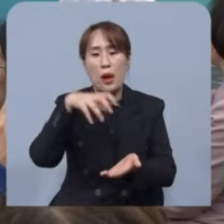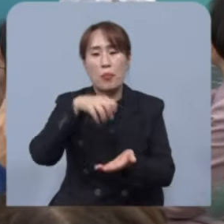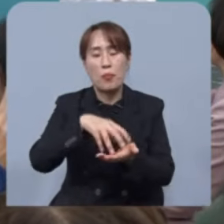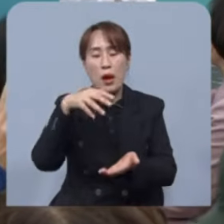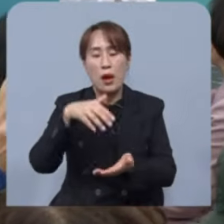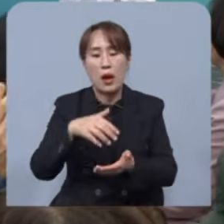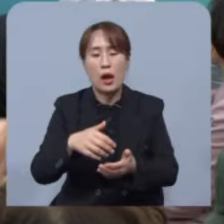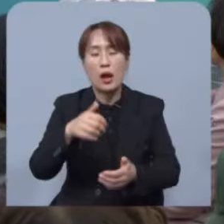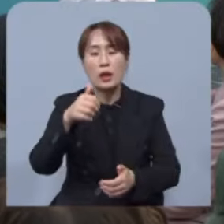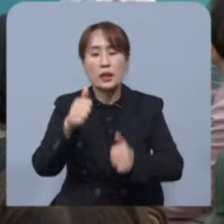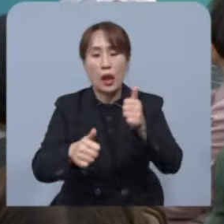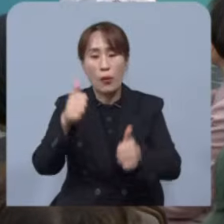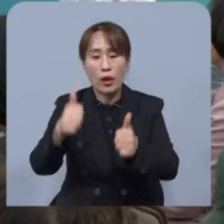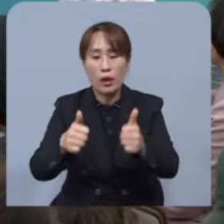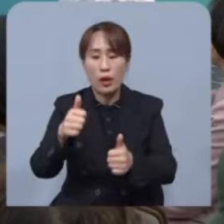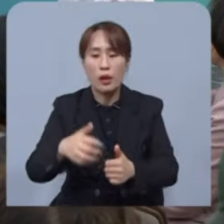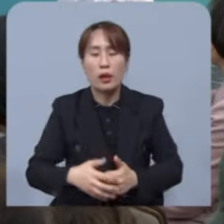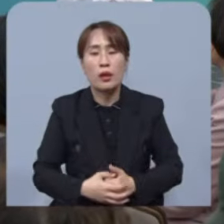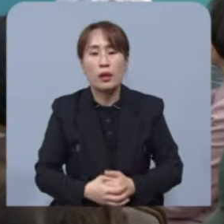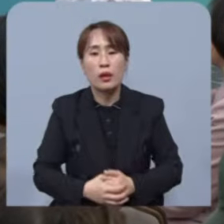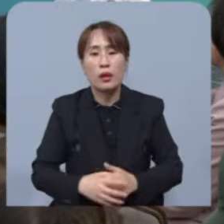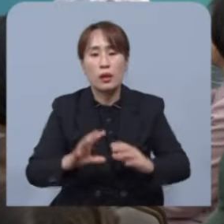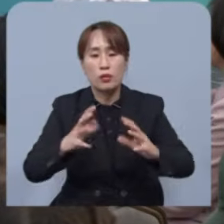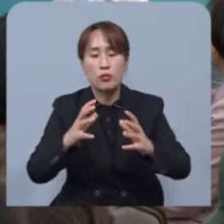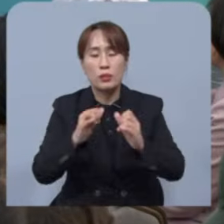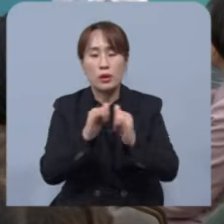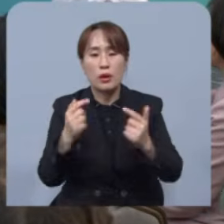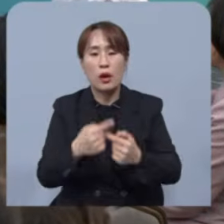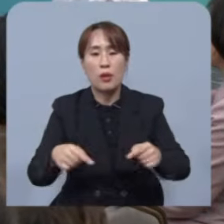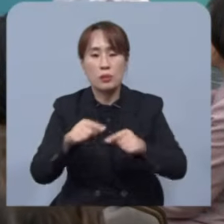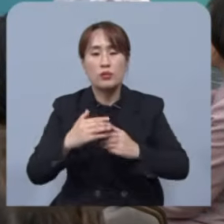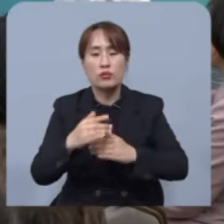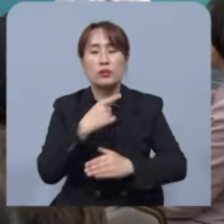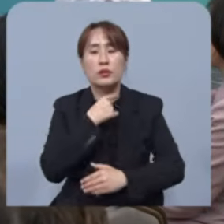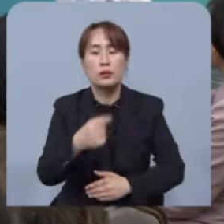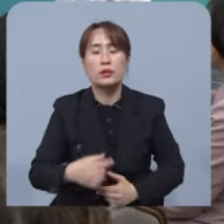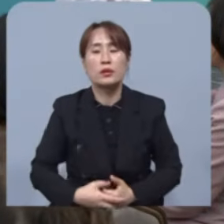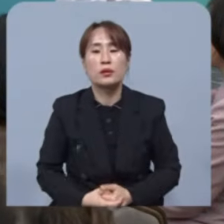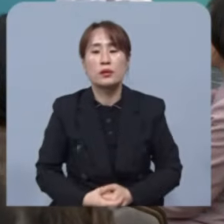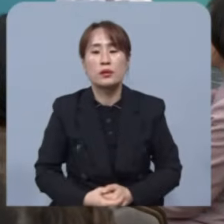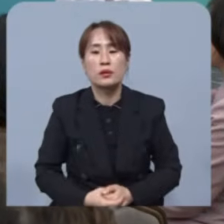빵 경연대회를 국민과 함께 추진하고자 합니다.